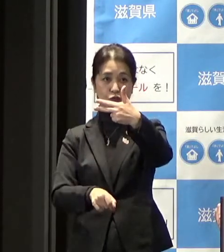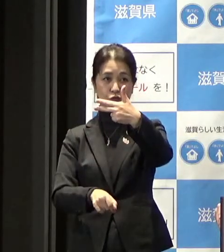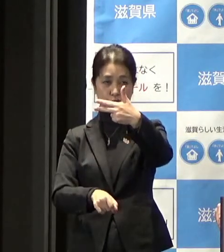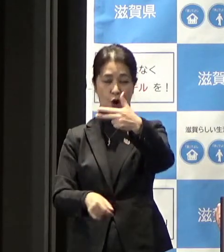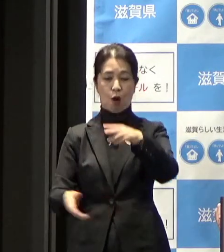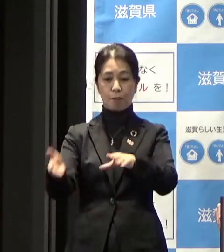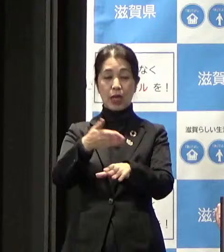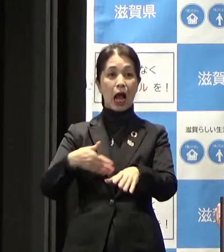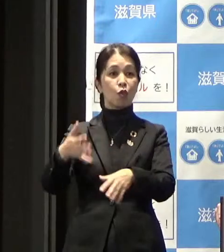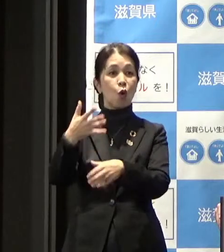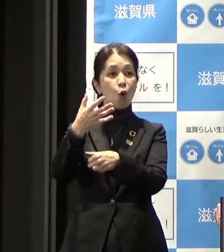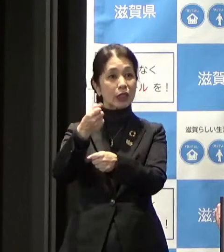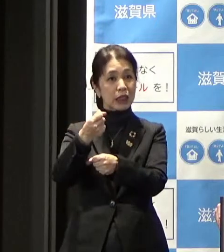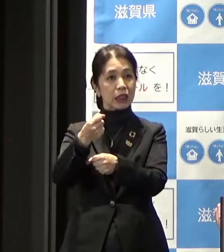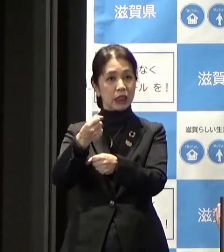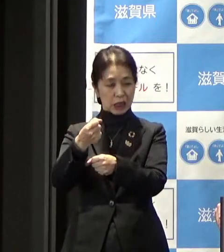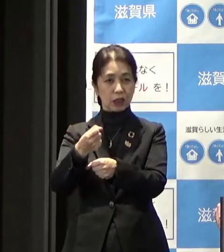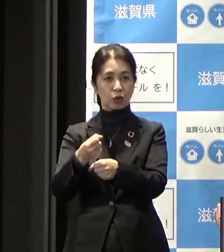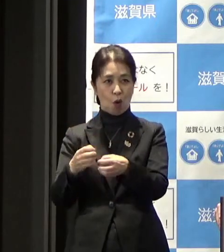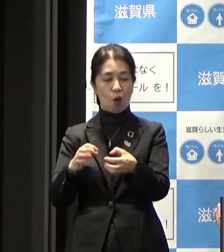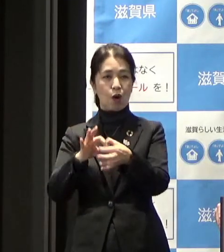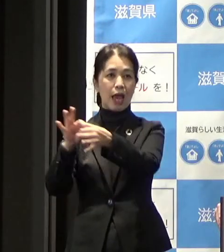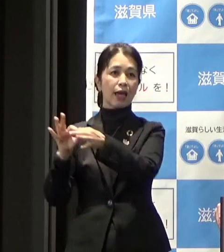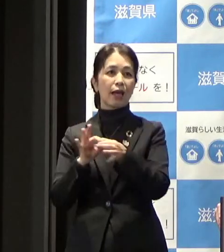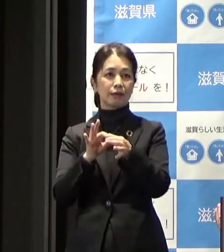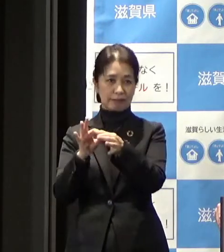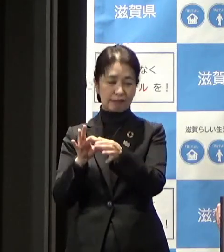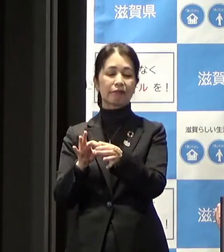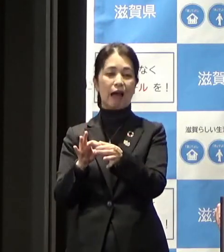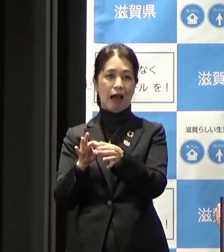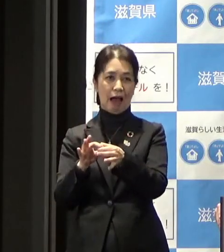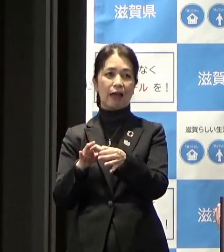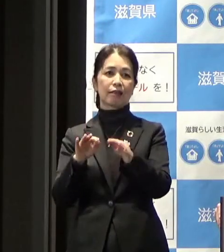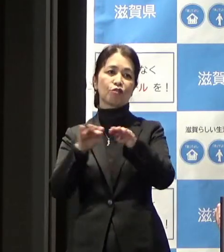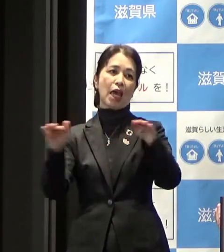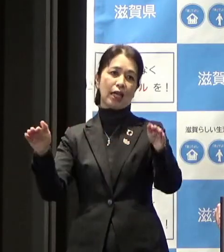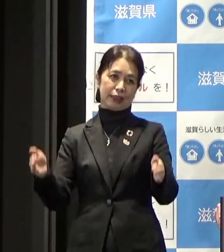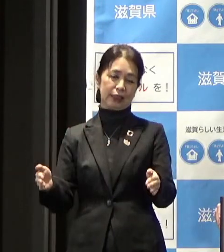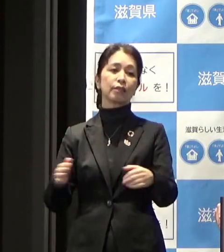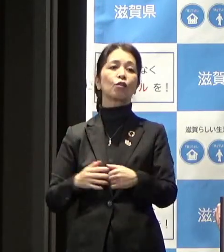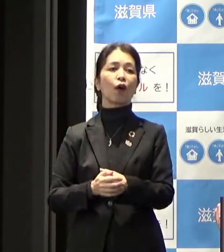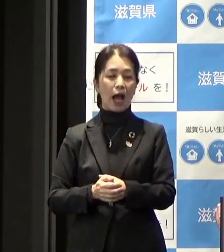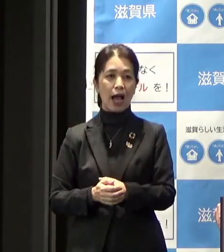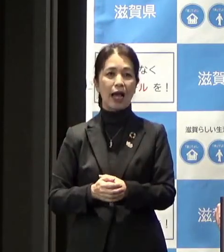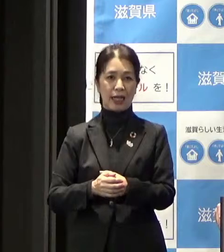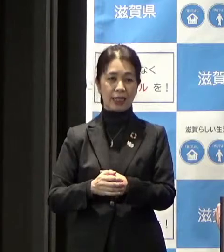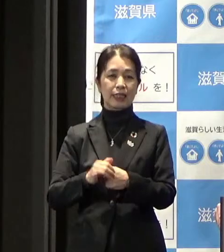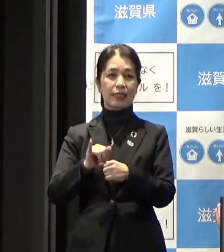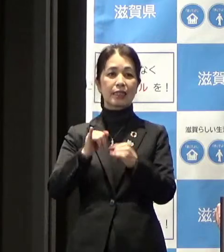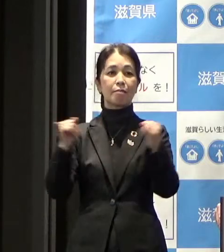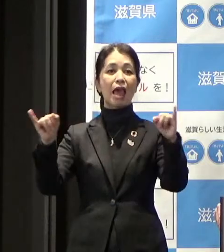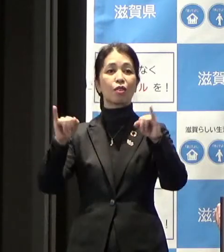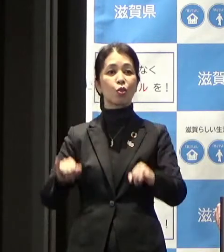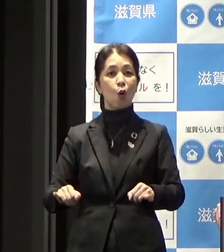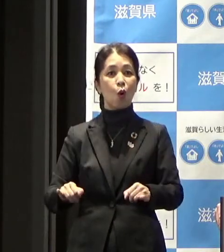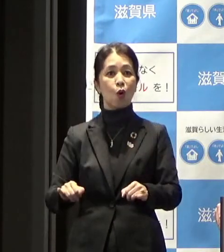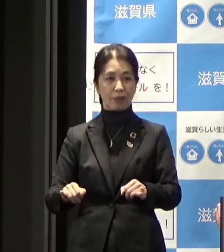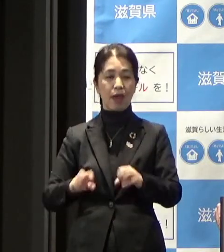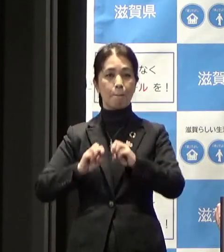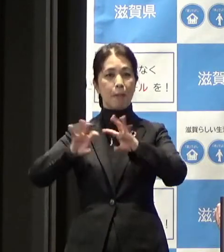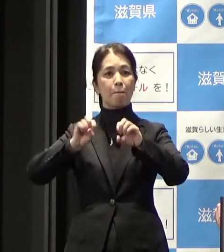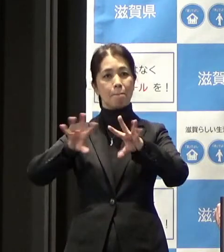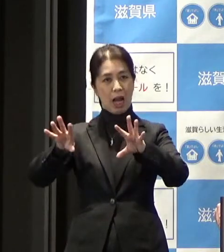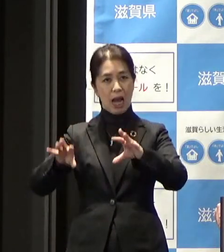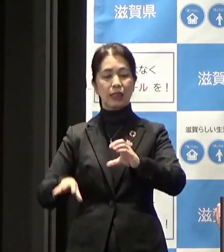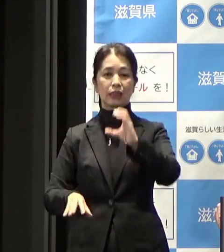とも連携したステージを行いますほか、会場では募金によりイベントで排出される CO2 をオフセットするというネ